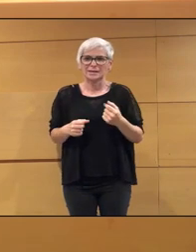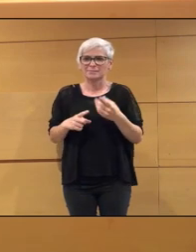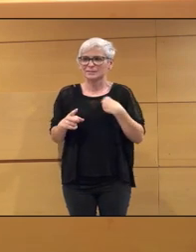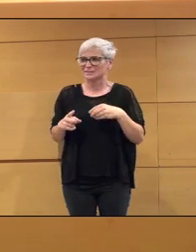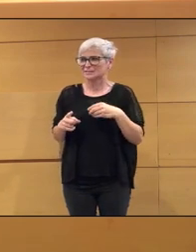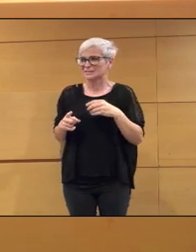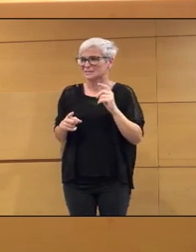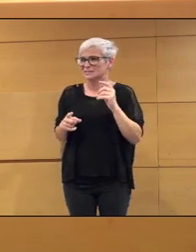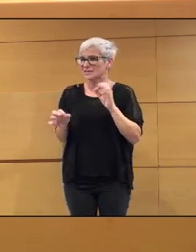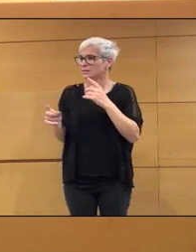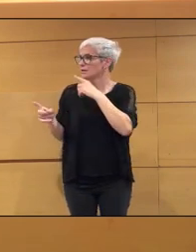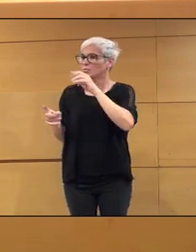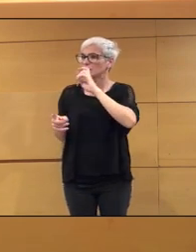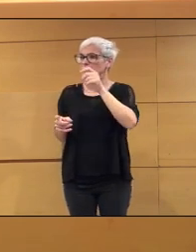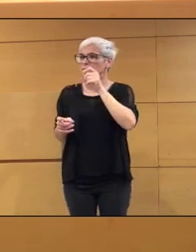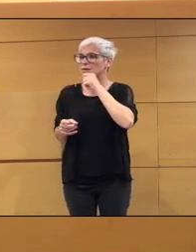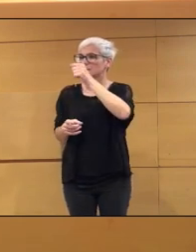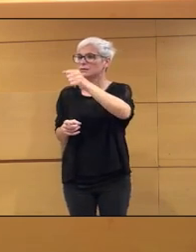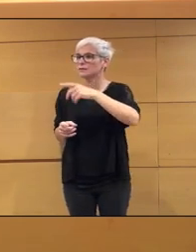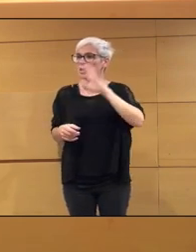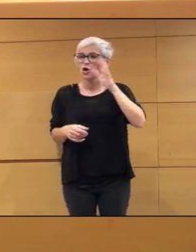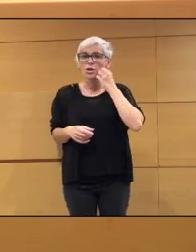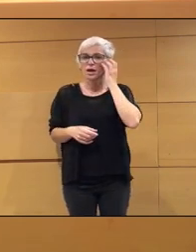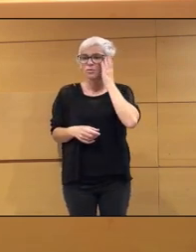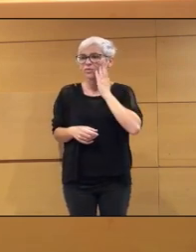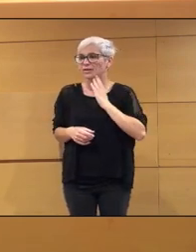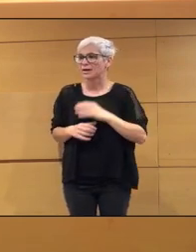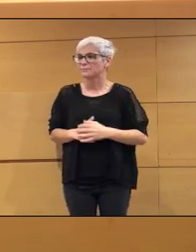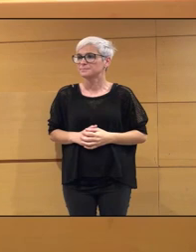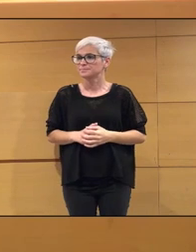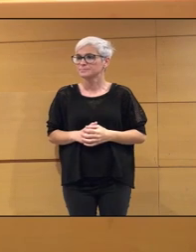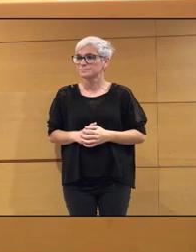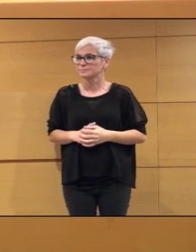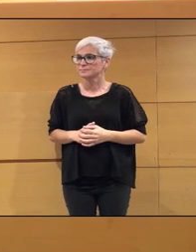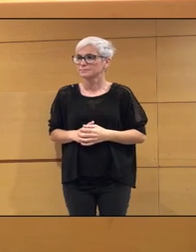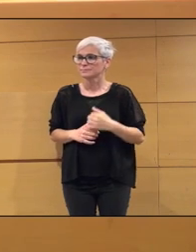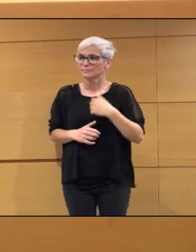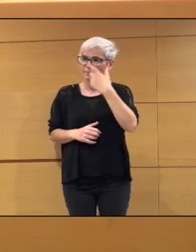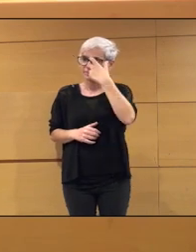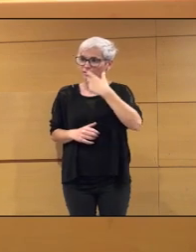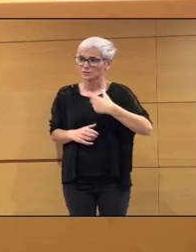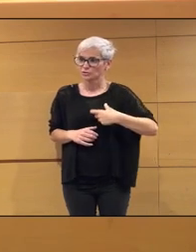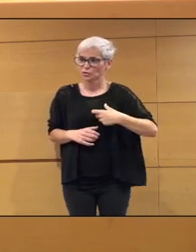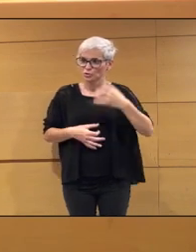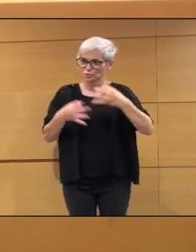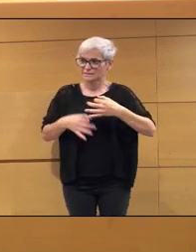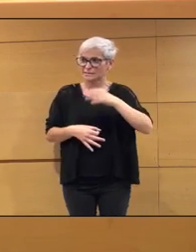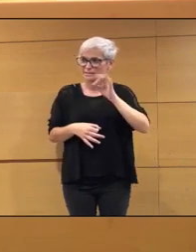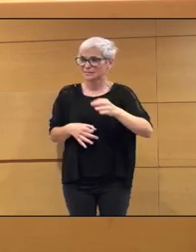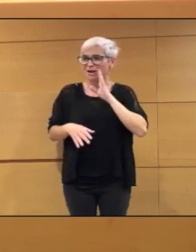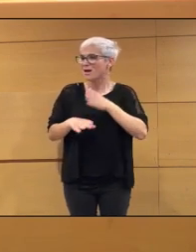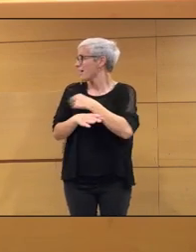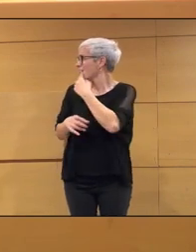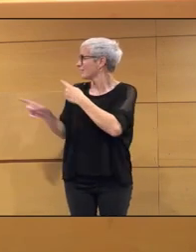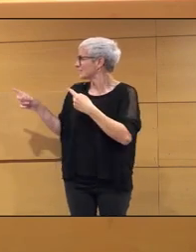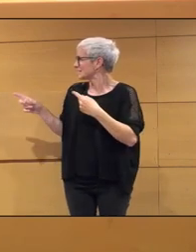reivindicacions. Endavant. Sí, hola, bon dia. Jo sí que sóc jurista, ho dic perquè l'Anna Matama